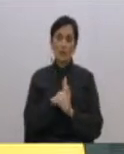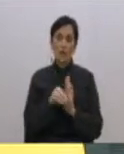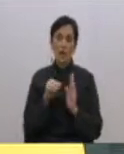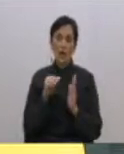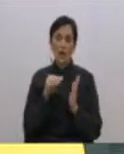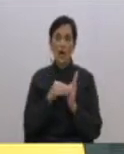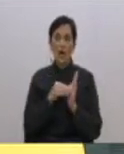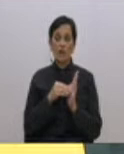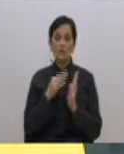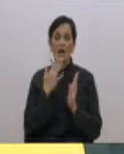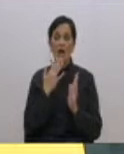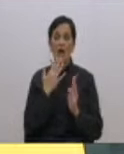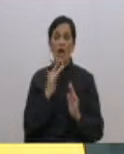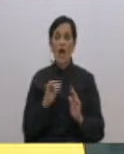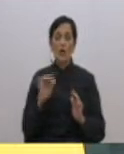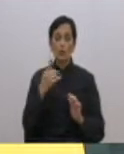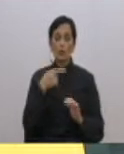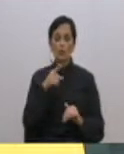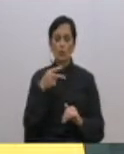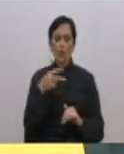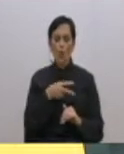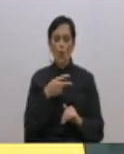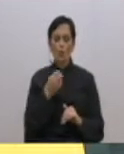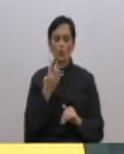ასახულია ევროდირექტივა ნომერი